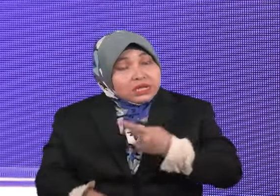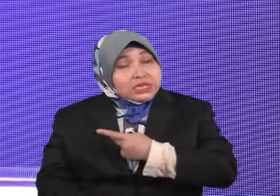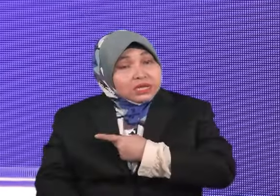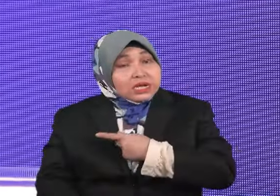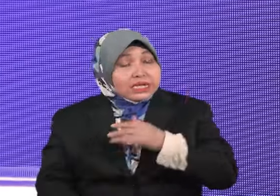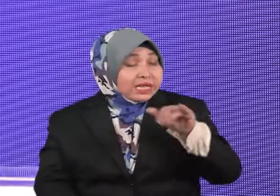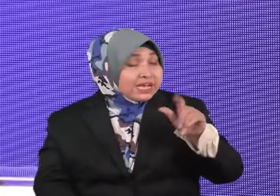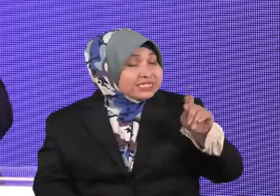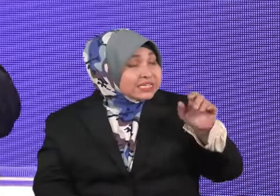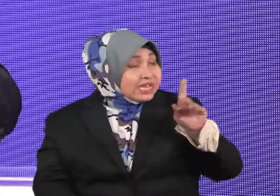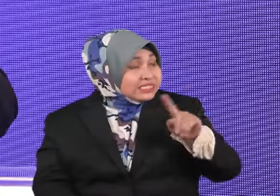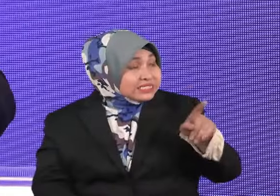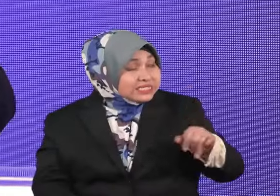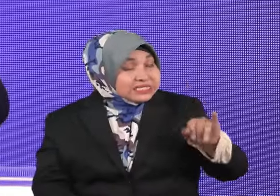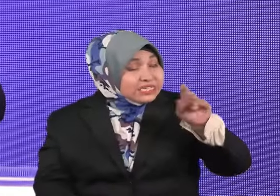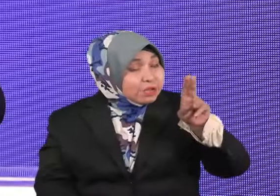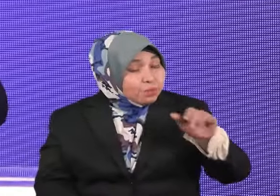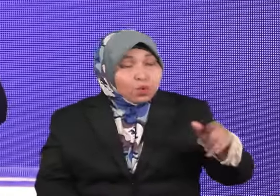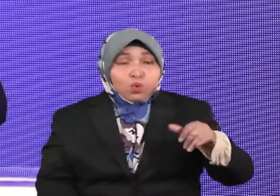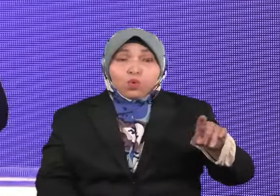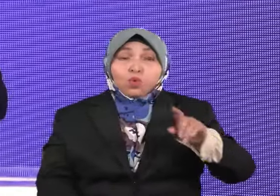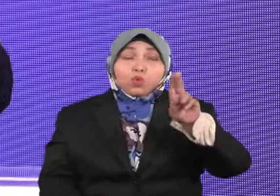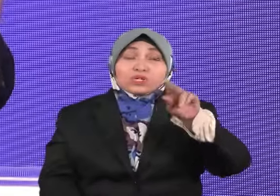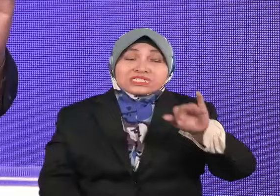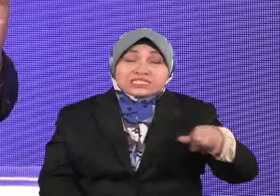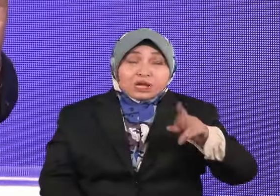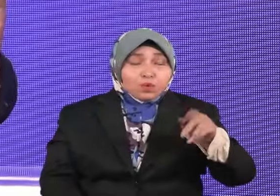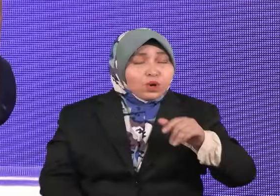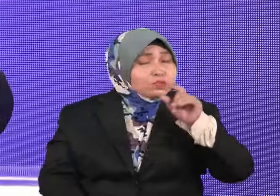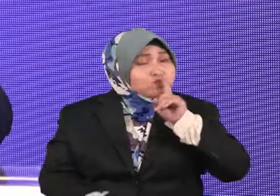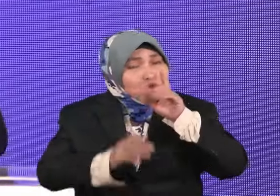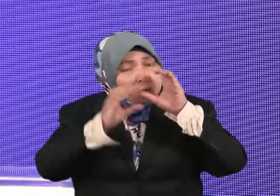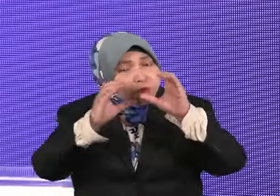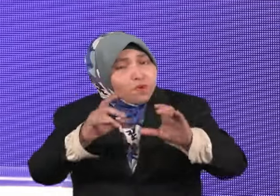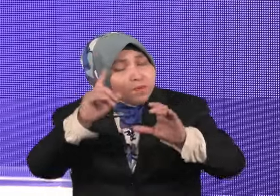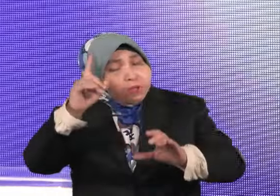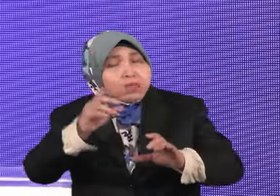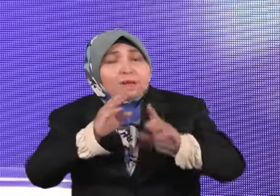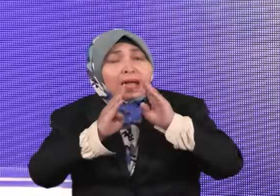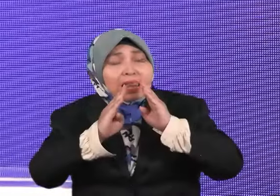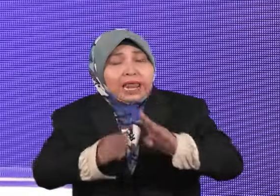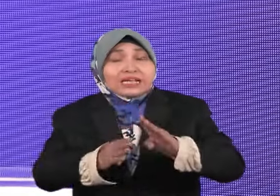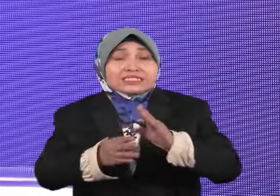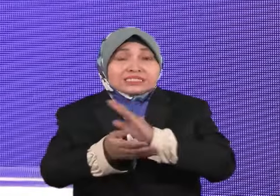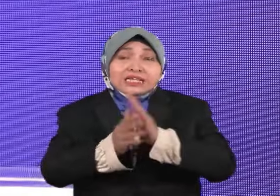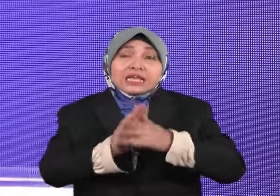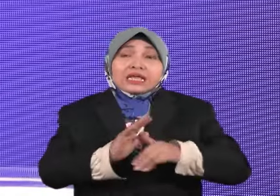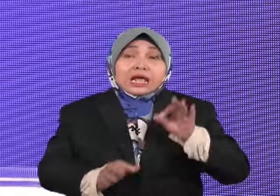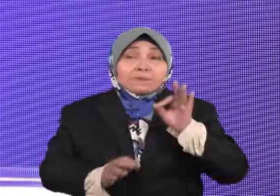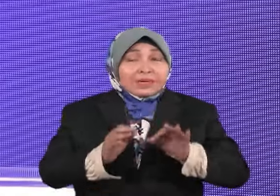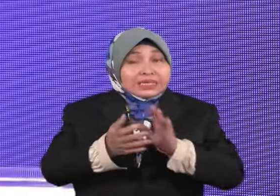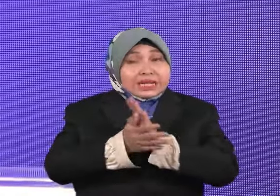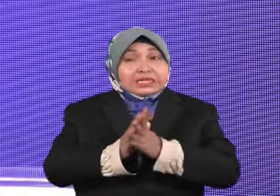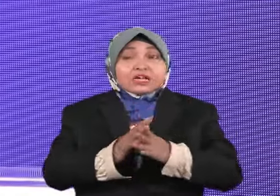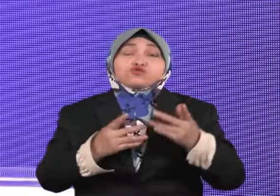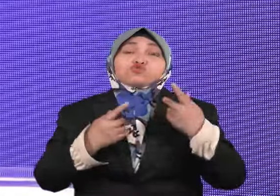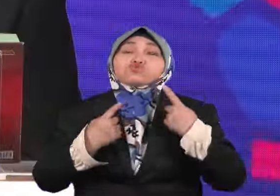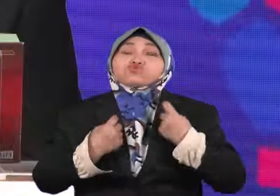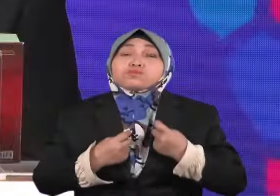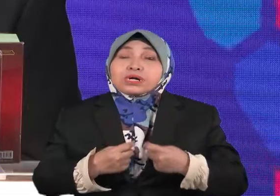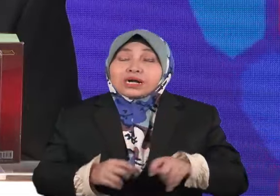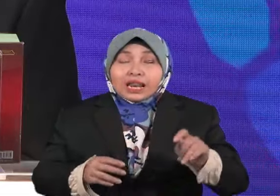falyastajibu, ya, kalau kita bandingkan ujibu tu memang confirm Allah balas, tapi falyastajibu ini maka cubalah balas.